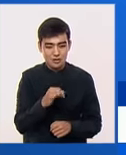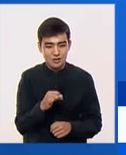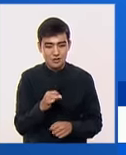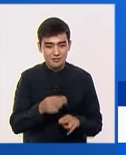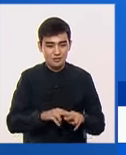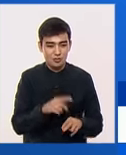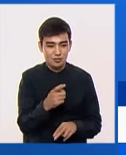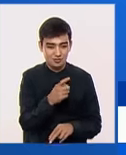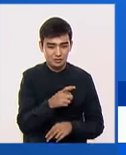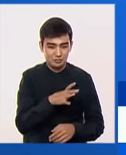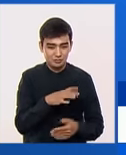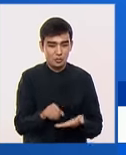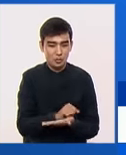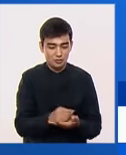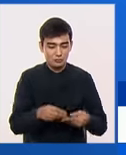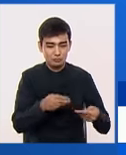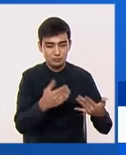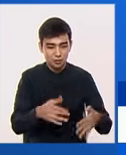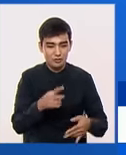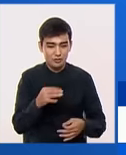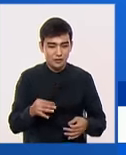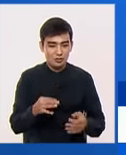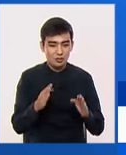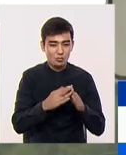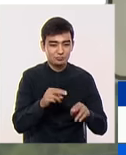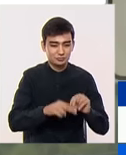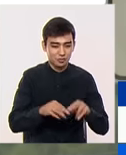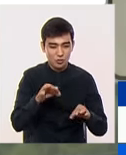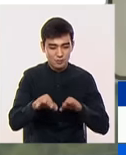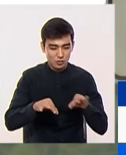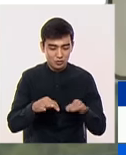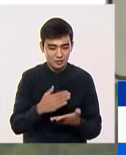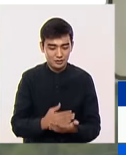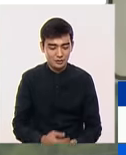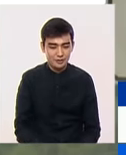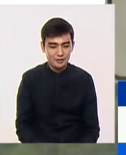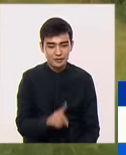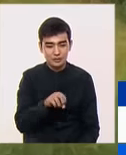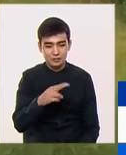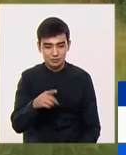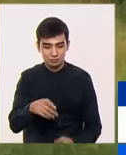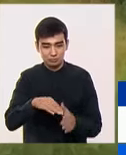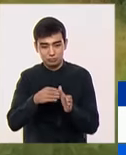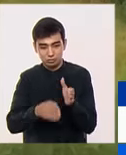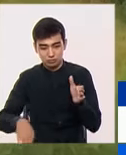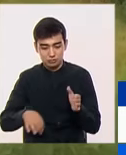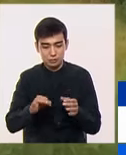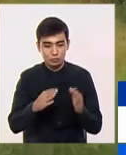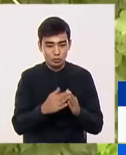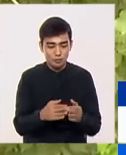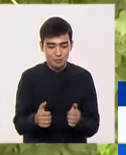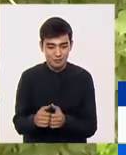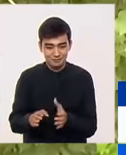выдано предпроектная документация на проектирование жилого комплекса западная сторона строки это обрыв ниже дома в